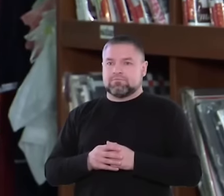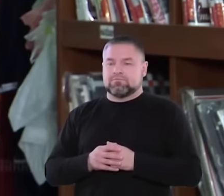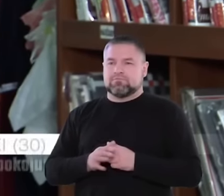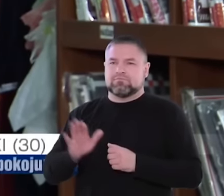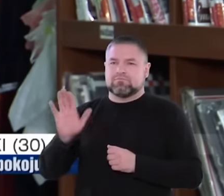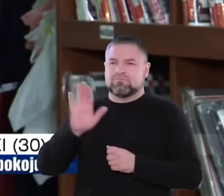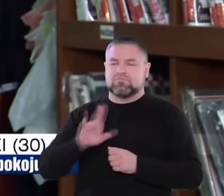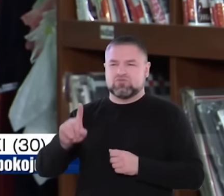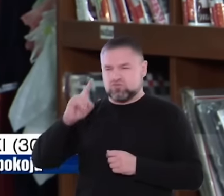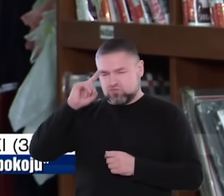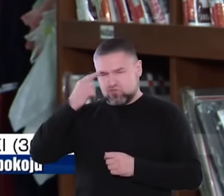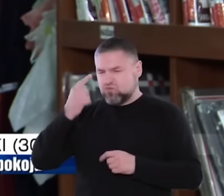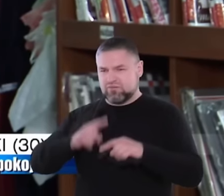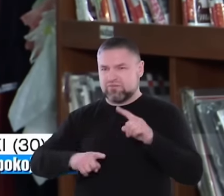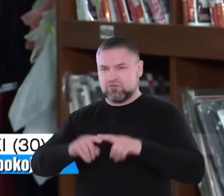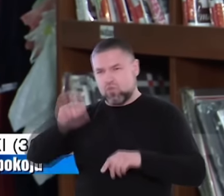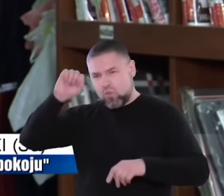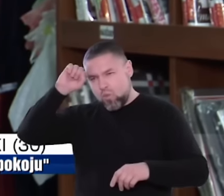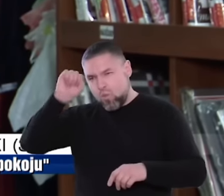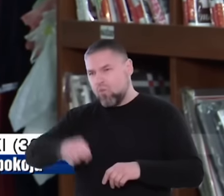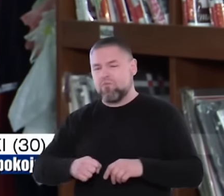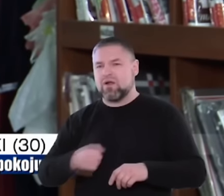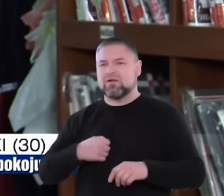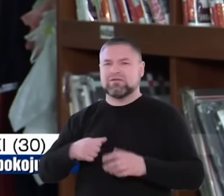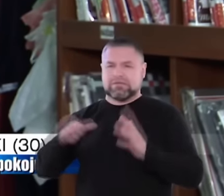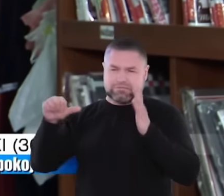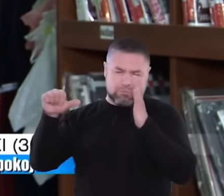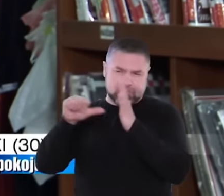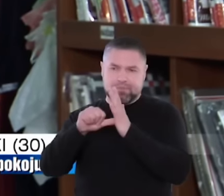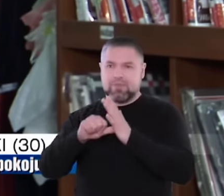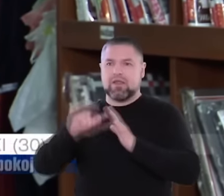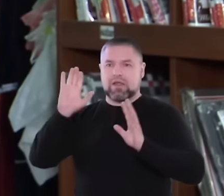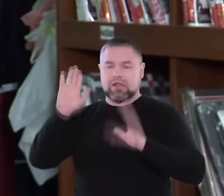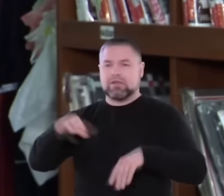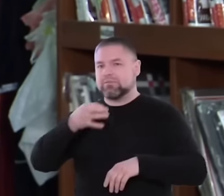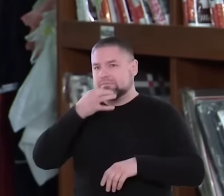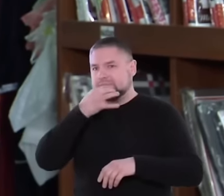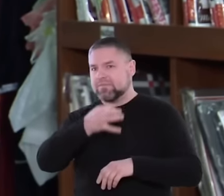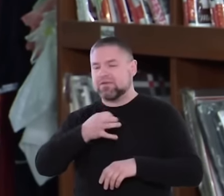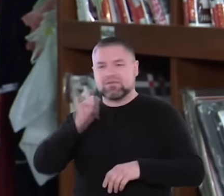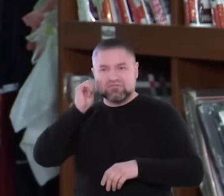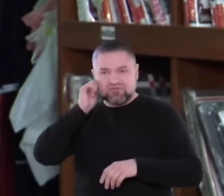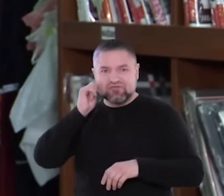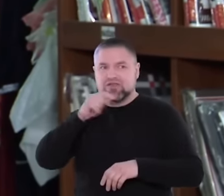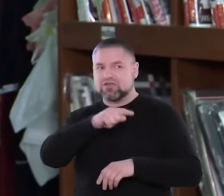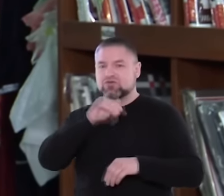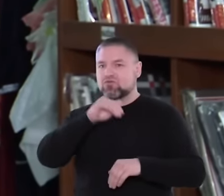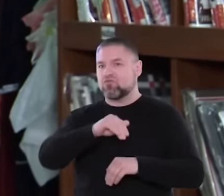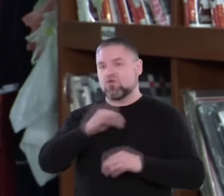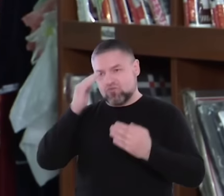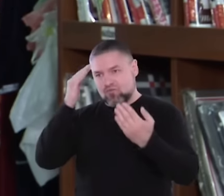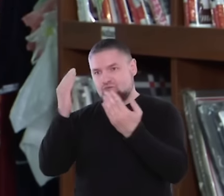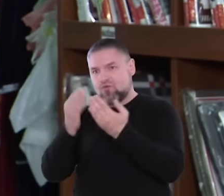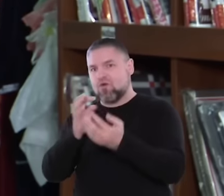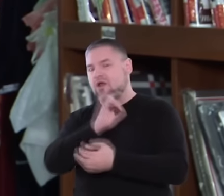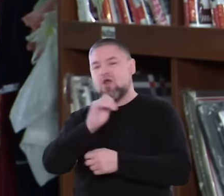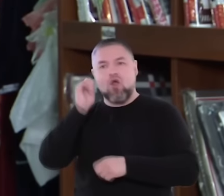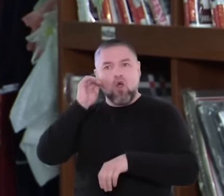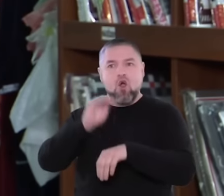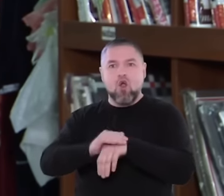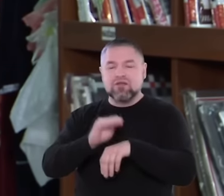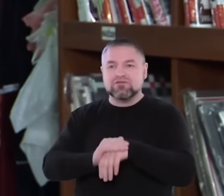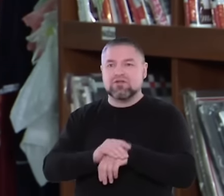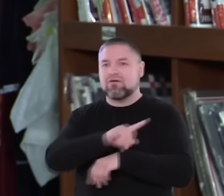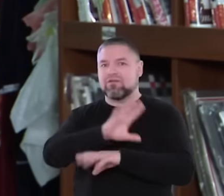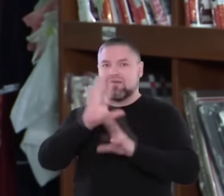Boże, co za pacan z tego Jacka. Uparł się tak, że do niego nic nie dociera. No dobra, zapytam Anitę, czy nie chciałaby poznać go z jakąś tam swoją koleżanką.